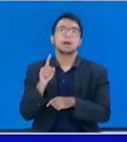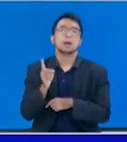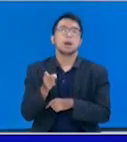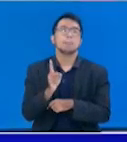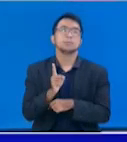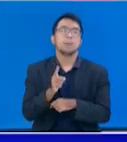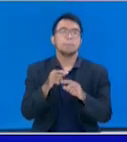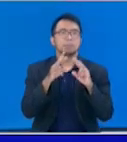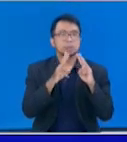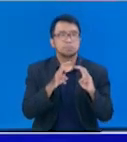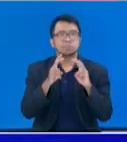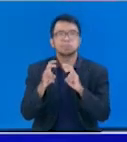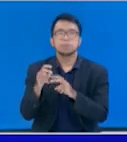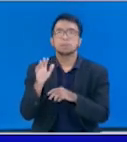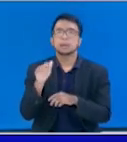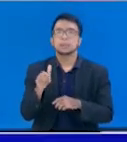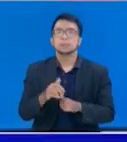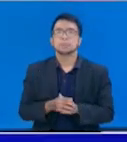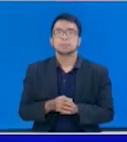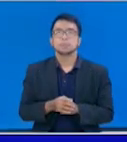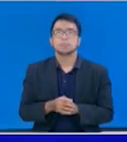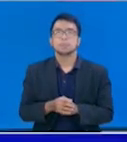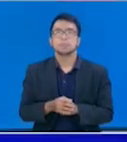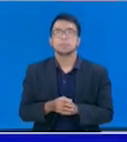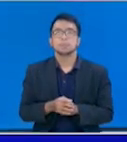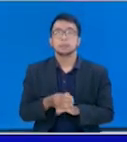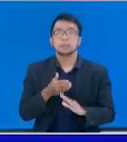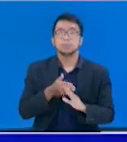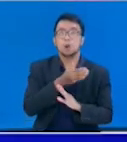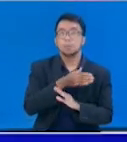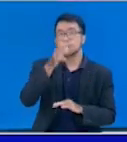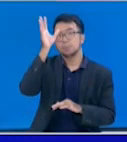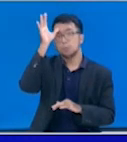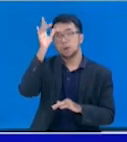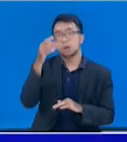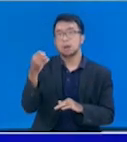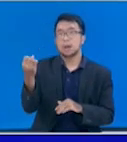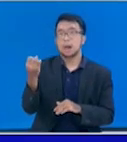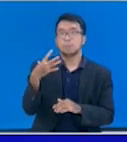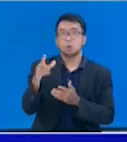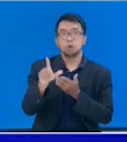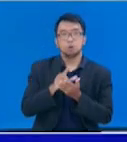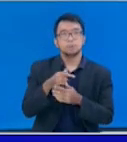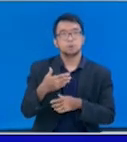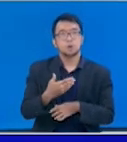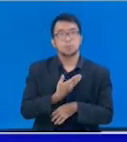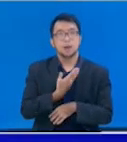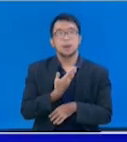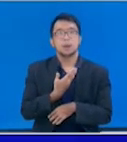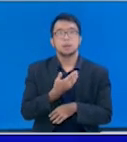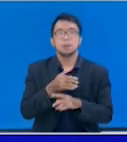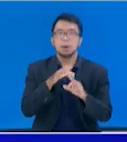pemeriksaan, masih diperiksa lagi hasil dari pelapor atau juga terduga korban dan juga dilakukan